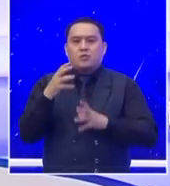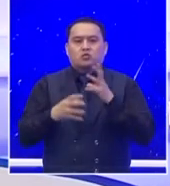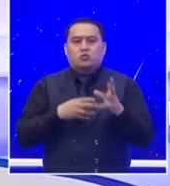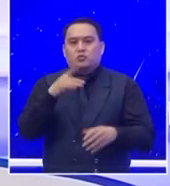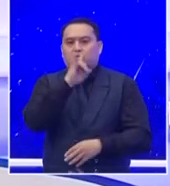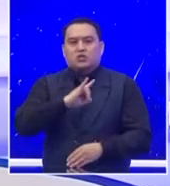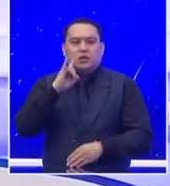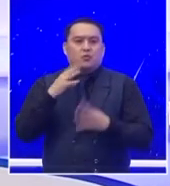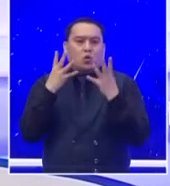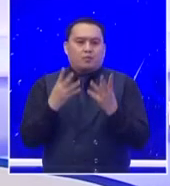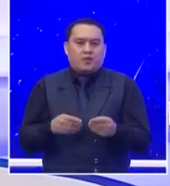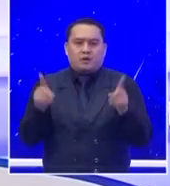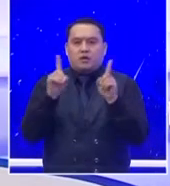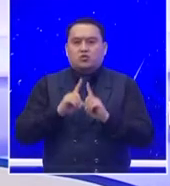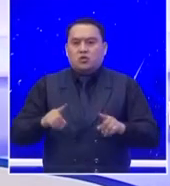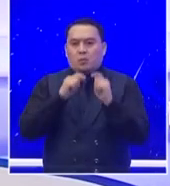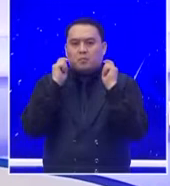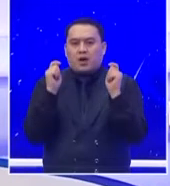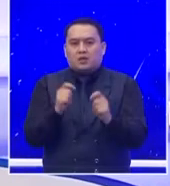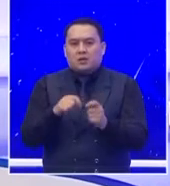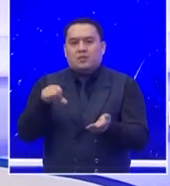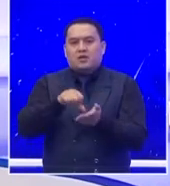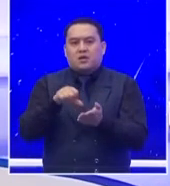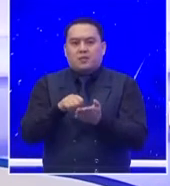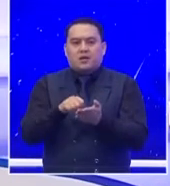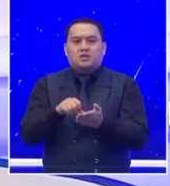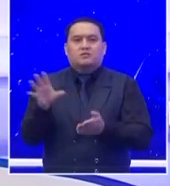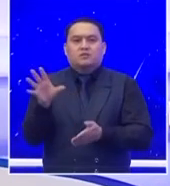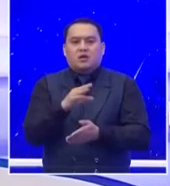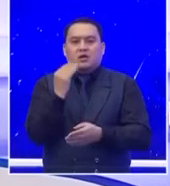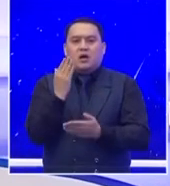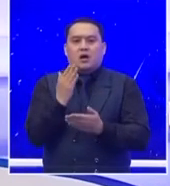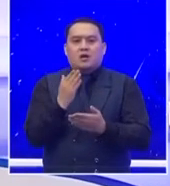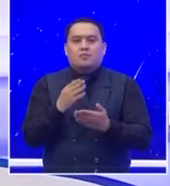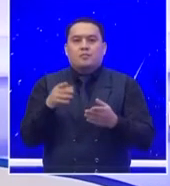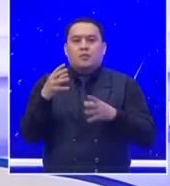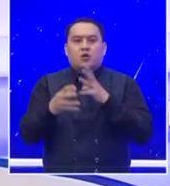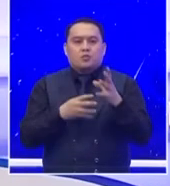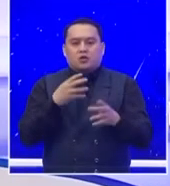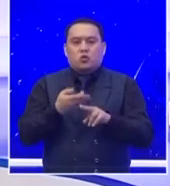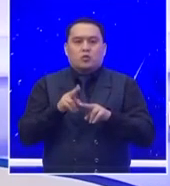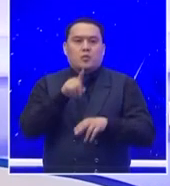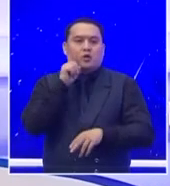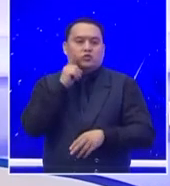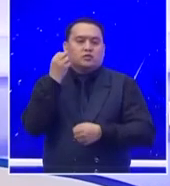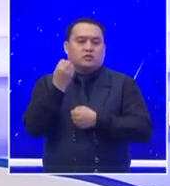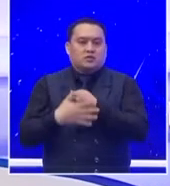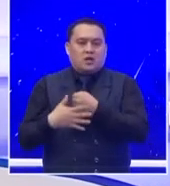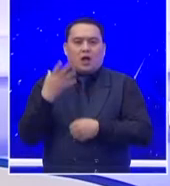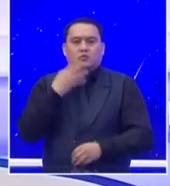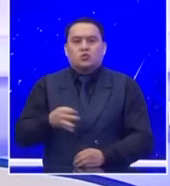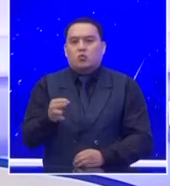с Международным женским днем. Неожиданный подарок представительницам прекрасного пола сделали работники молодежного ресурсного